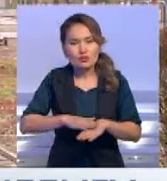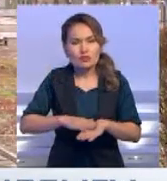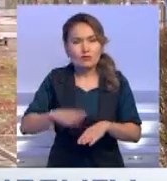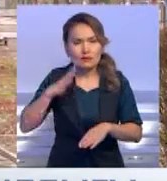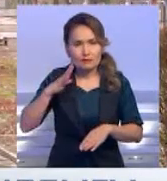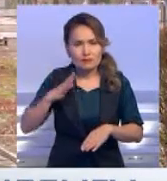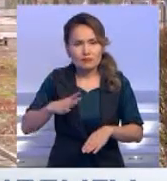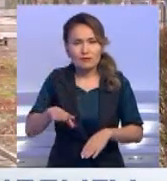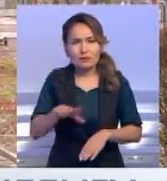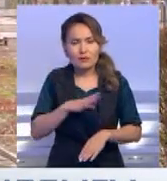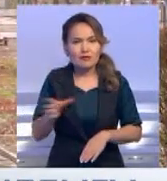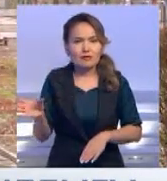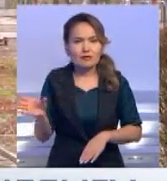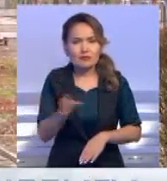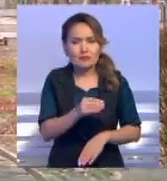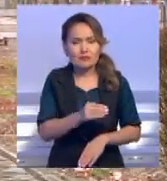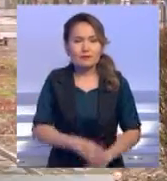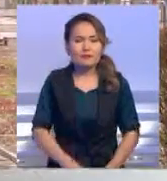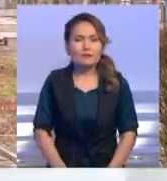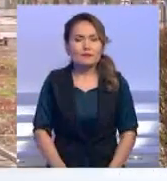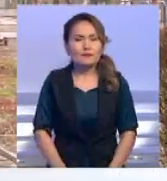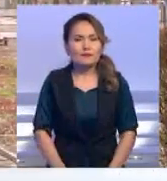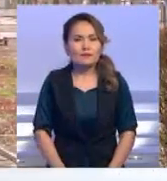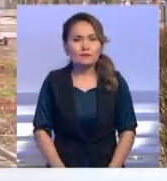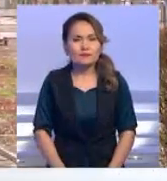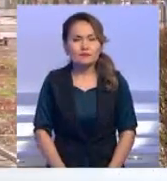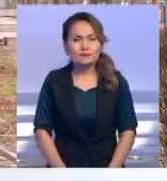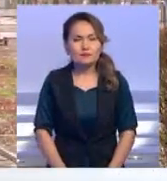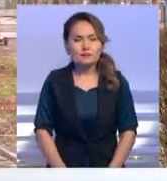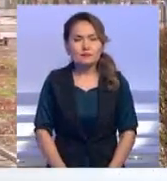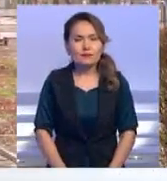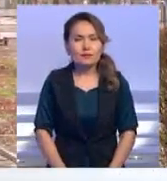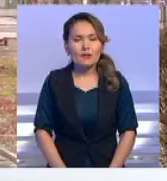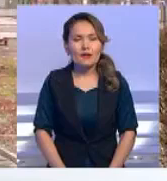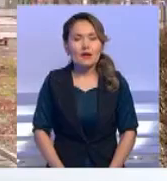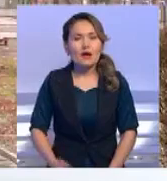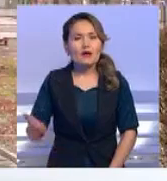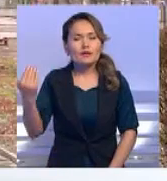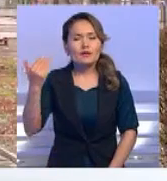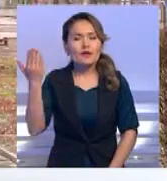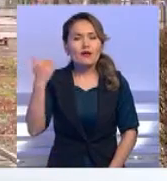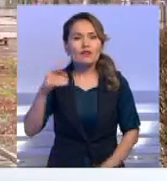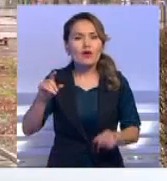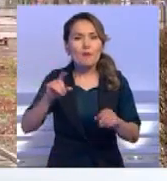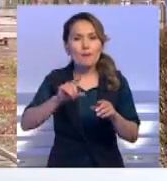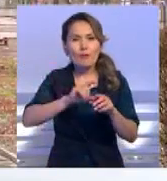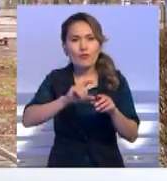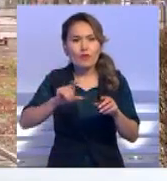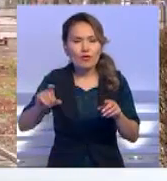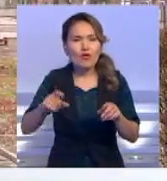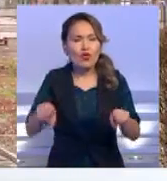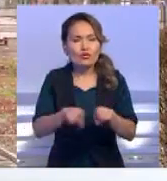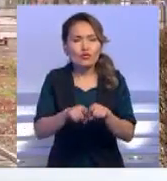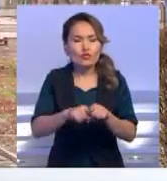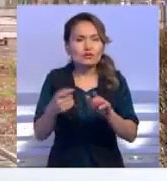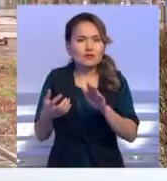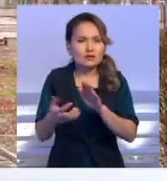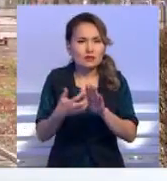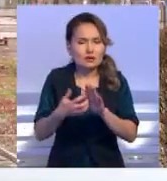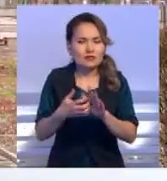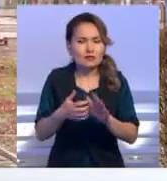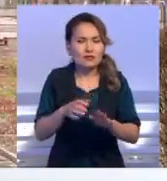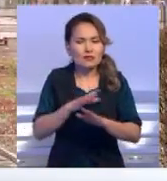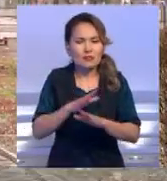хватало пленок. Тогда вот таких камер же не было. Пленка жетіспейді. Сол кездегі камералар мүлдем өзгеше